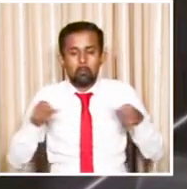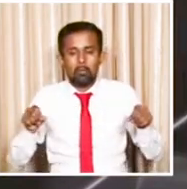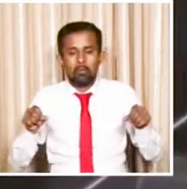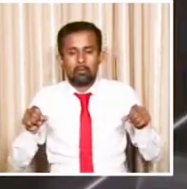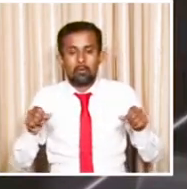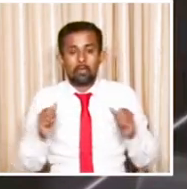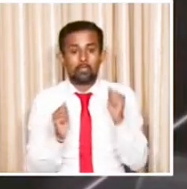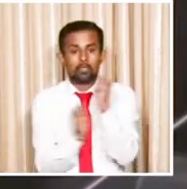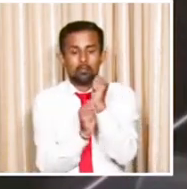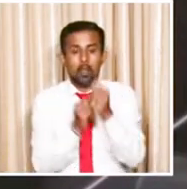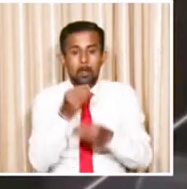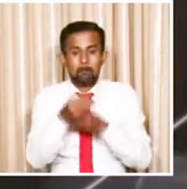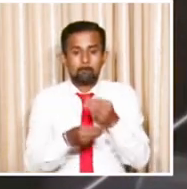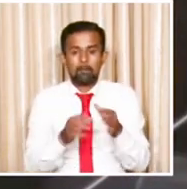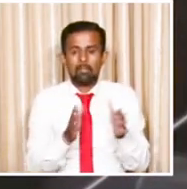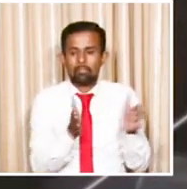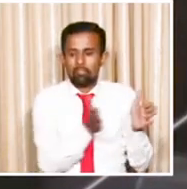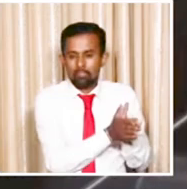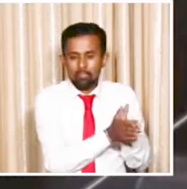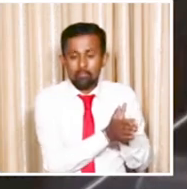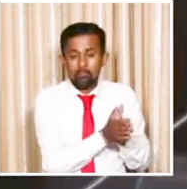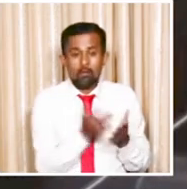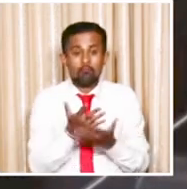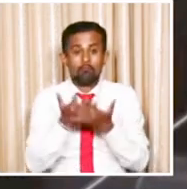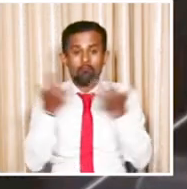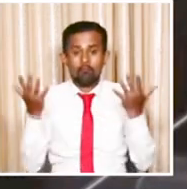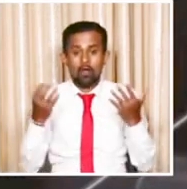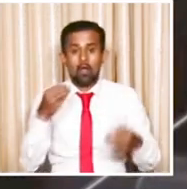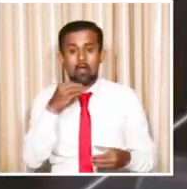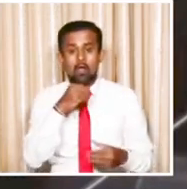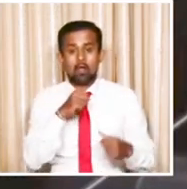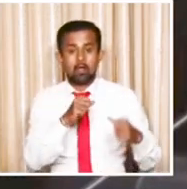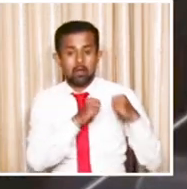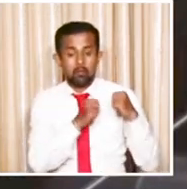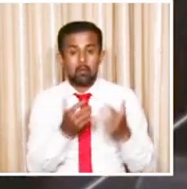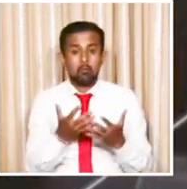ඇයි? සමෘද්ධි ව්‍යාපාරයත් එක්ක බැඳිලා තියෙන විශාල ප්‍රතිලාභ